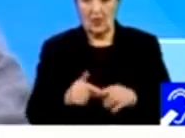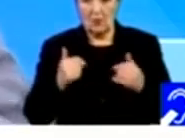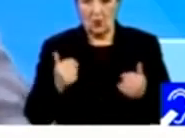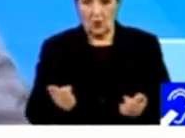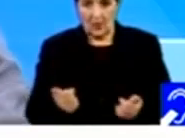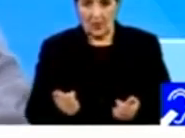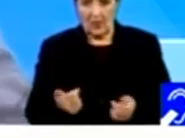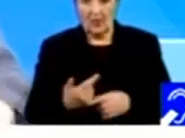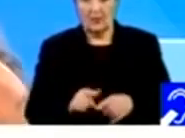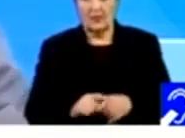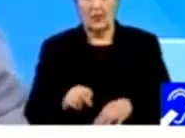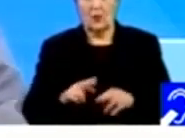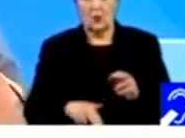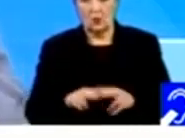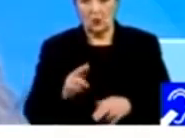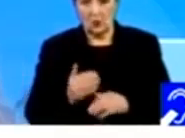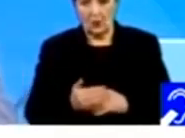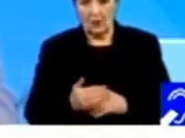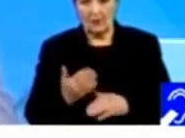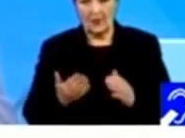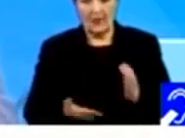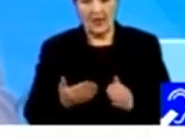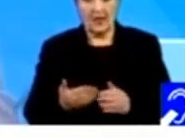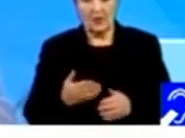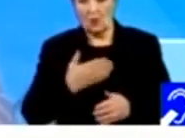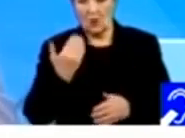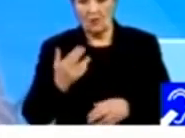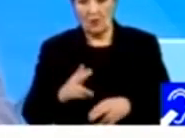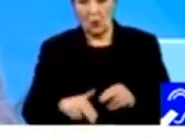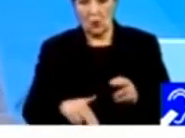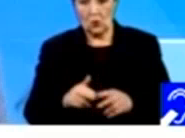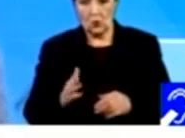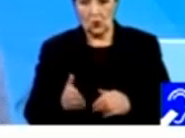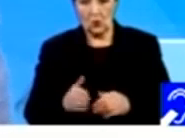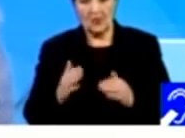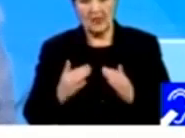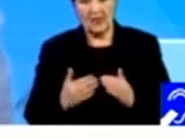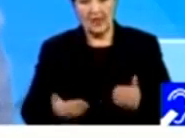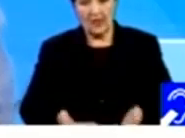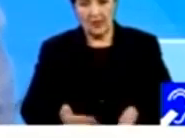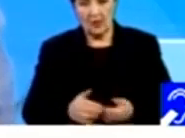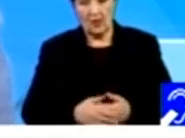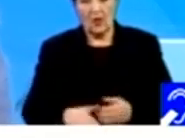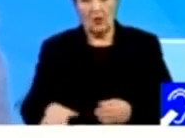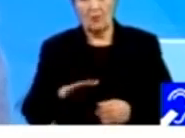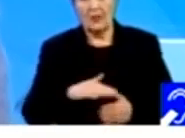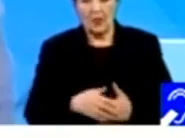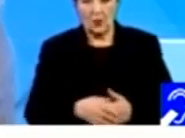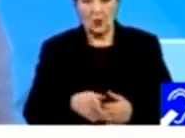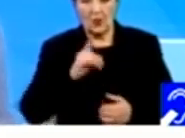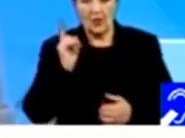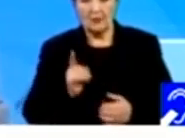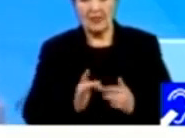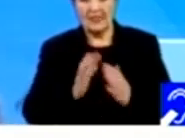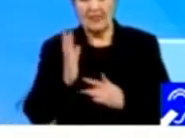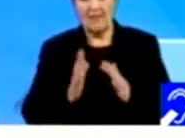însemna că noi trebuie să construim la extensii, dar să nu avem construcții în curțele blocurilor locuite pe teritoriul spațiilor verzi.